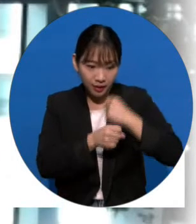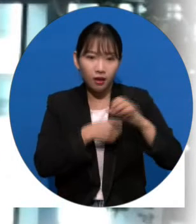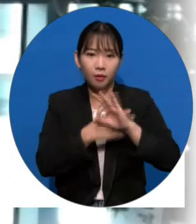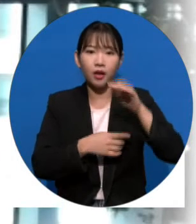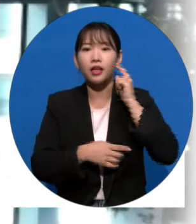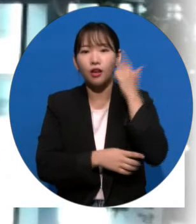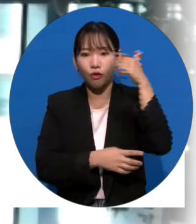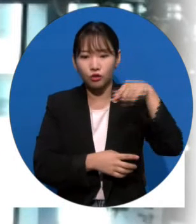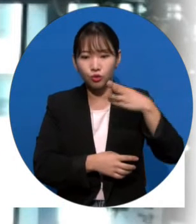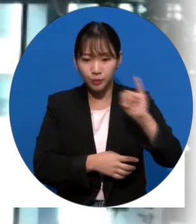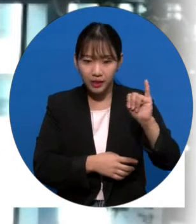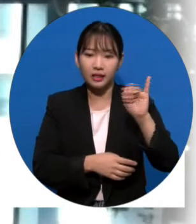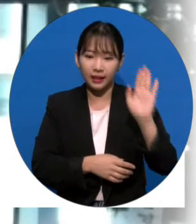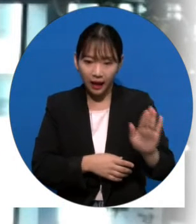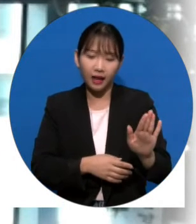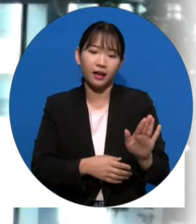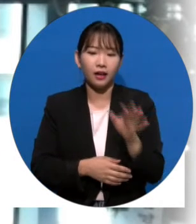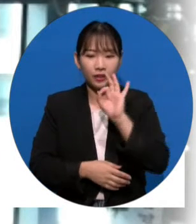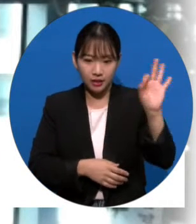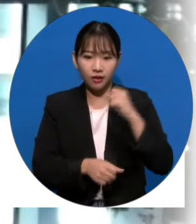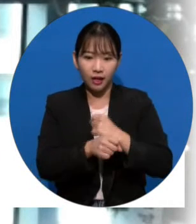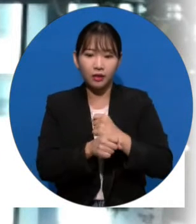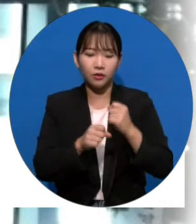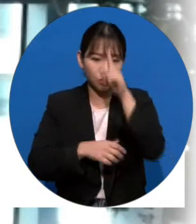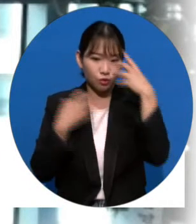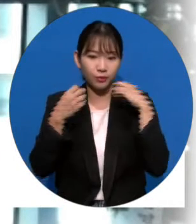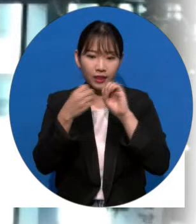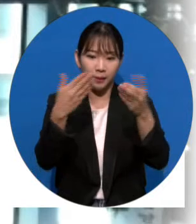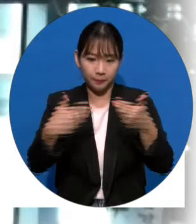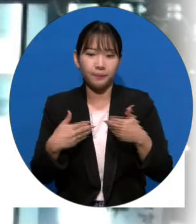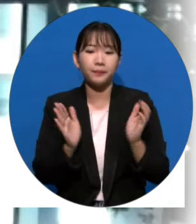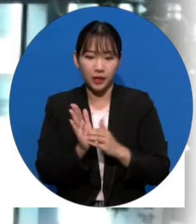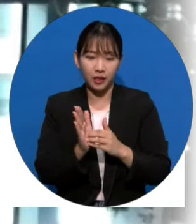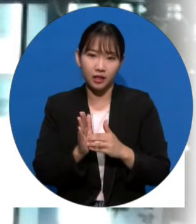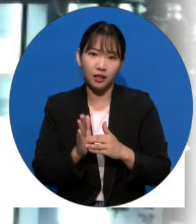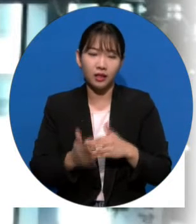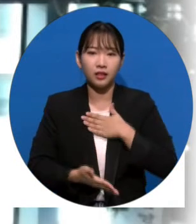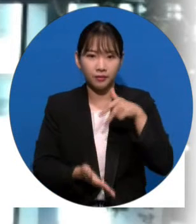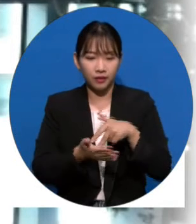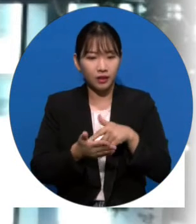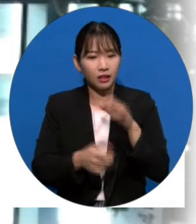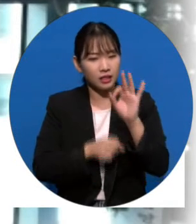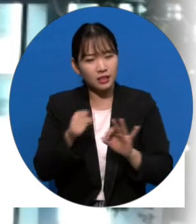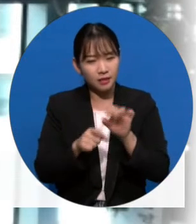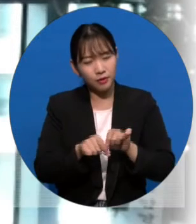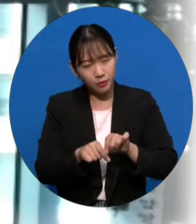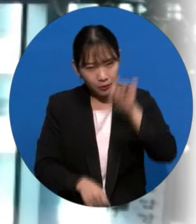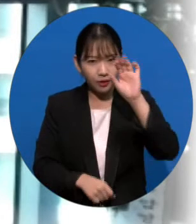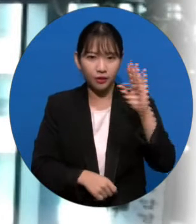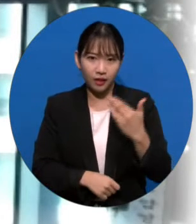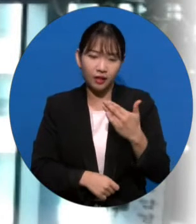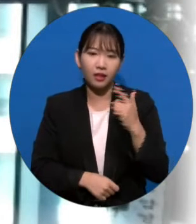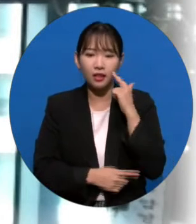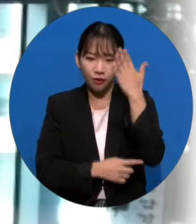영광굴비다 이렇게 질의의 표시제를 받아들이기로 정부에서 확답을 했습니다. 저로서는 뭐, 한 10년 끌어왔던